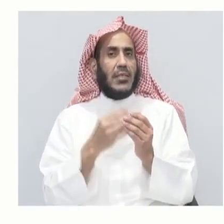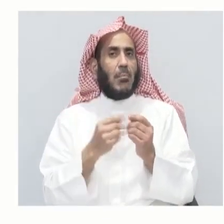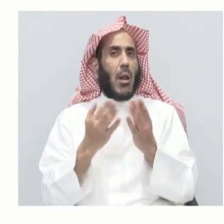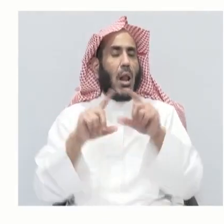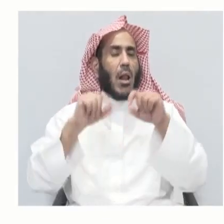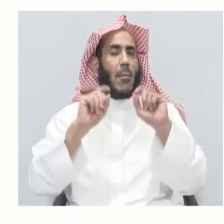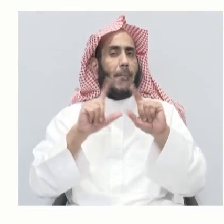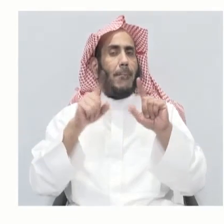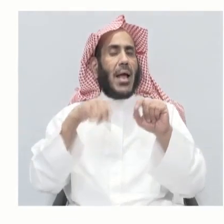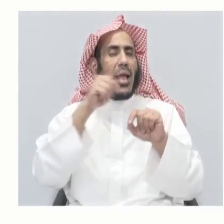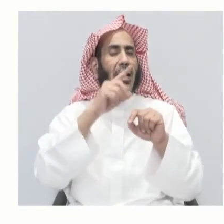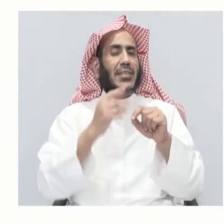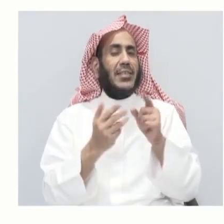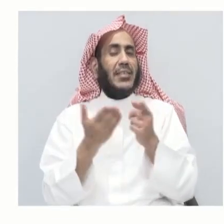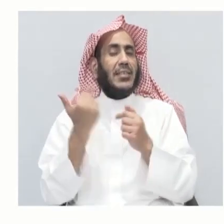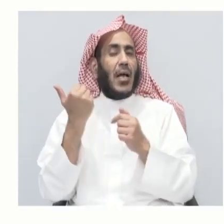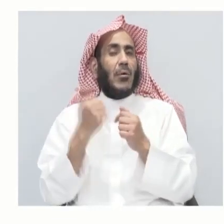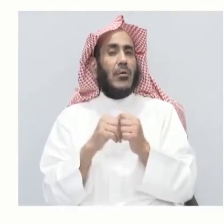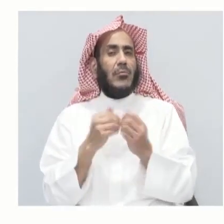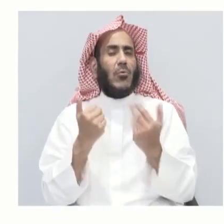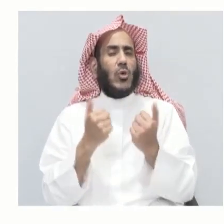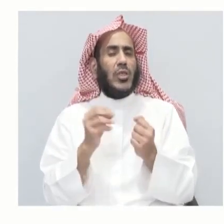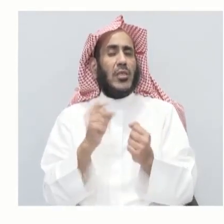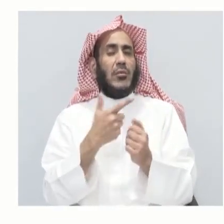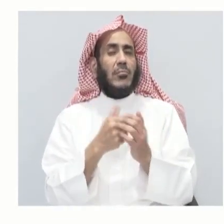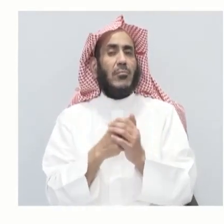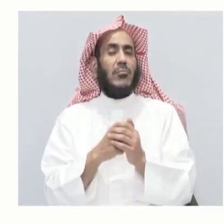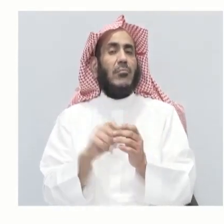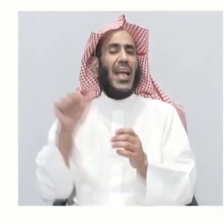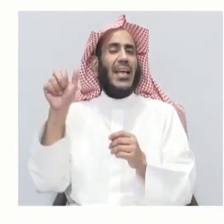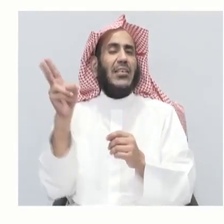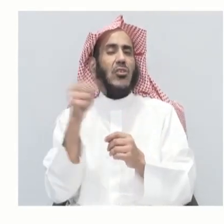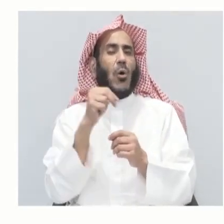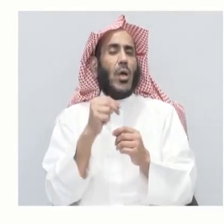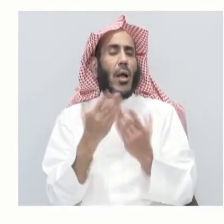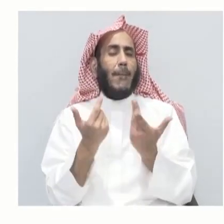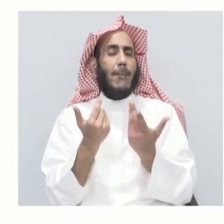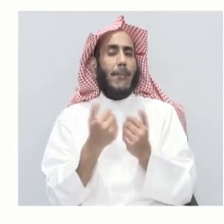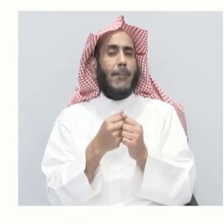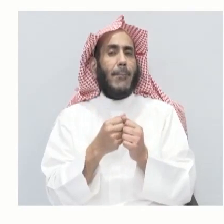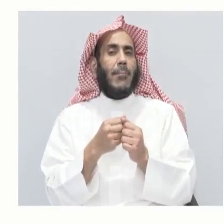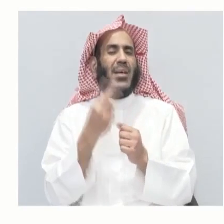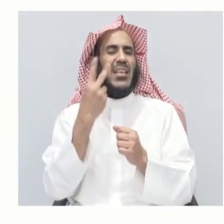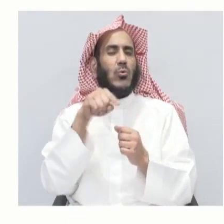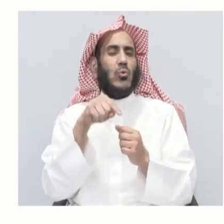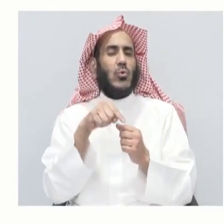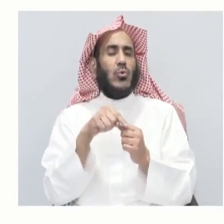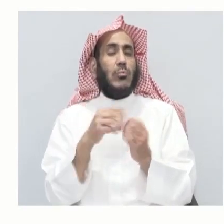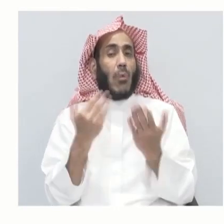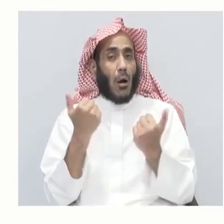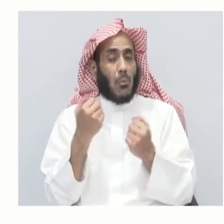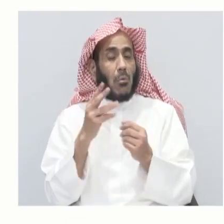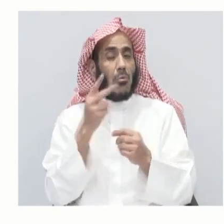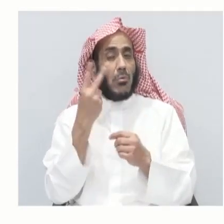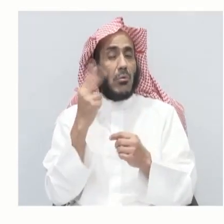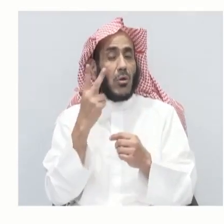السابق سبق ان اتيت بماذا او اوجدت التسارع اي تساوي كم قبل قليل 2 وونص اما اوجدنا قبل